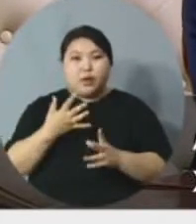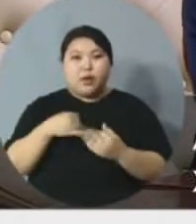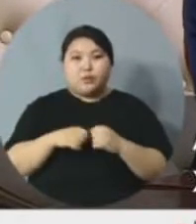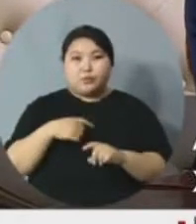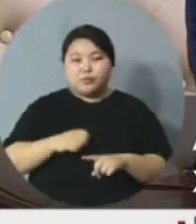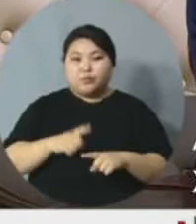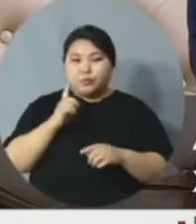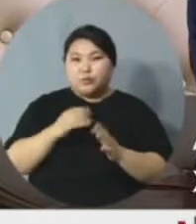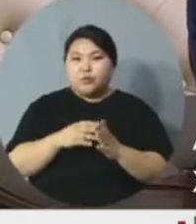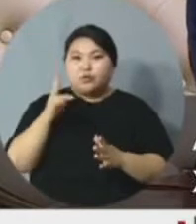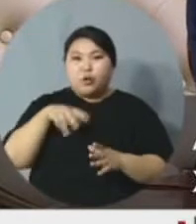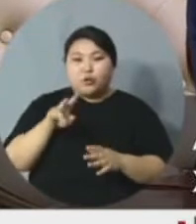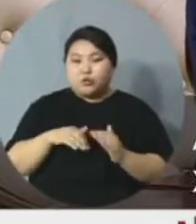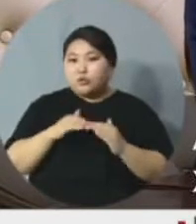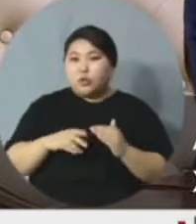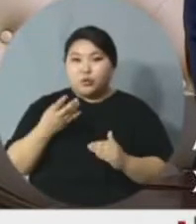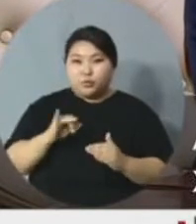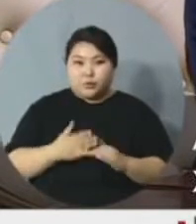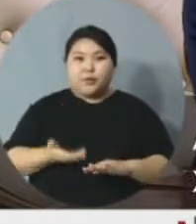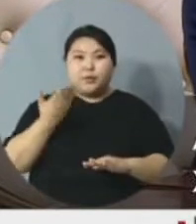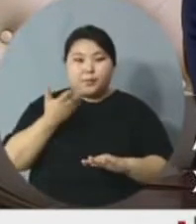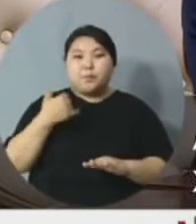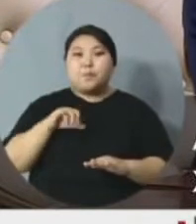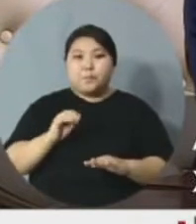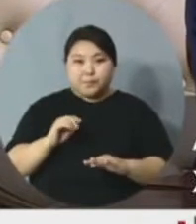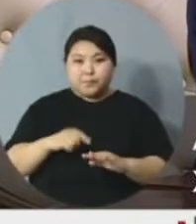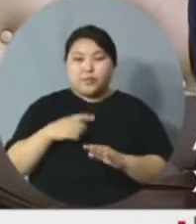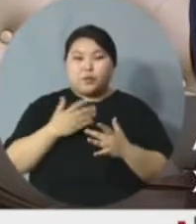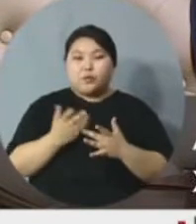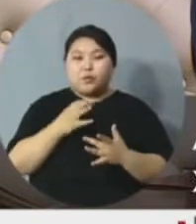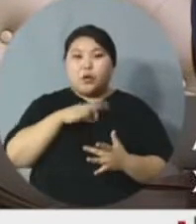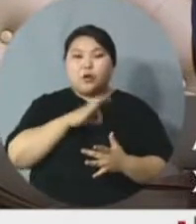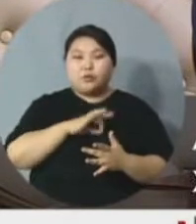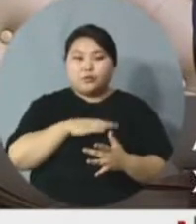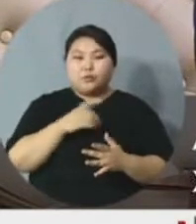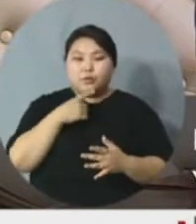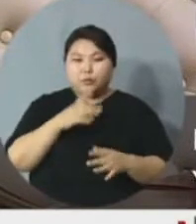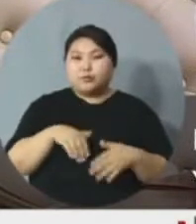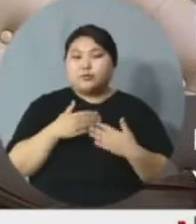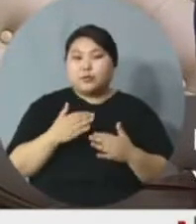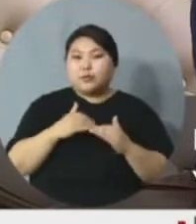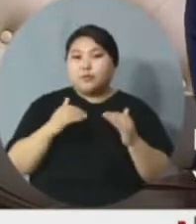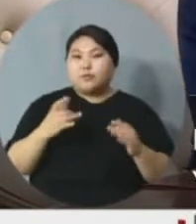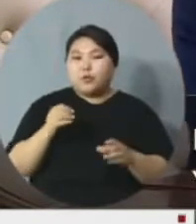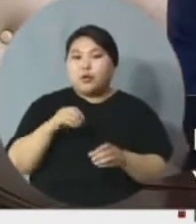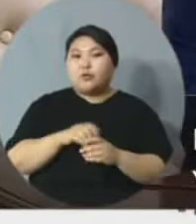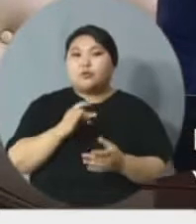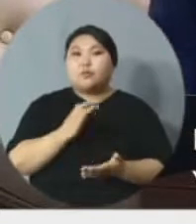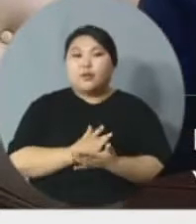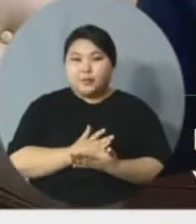орлого нь мянган доллараас доош хэмжээнд байж байгаа. Дундаж авах хэмжээнд байна.